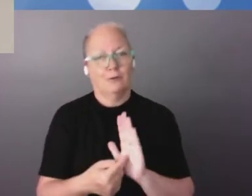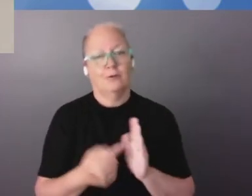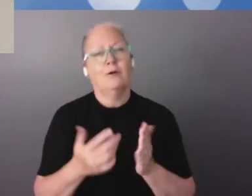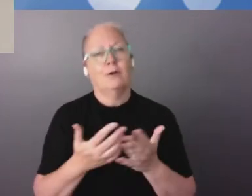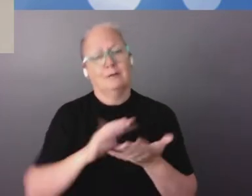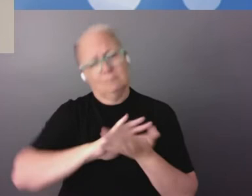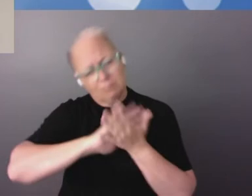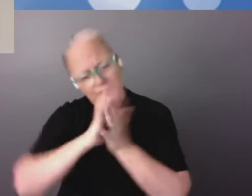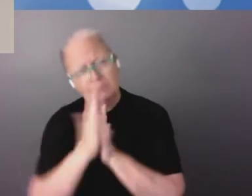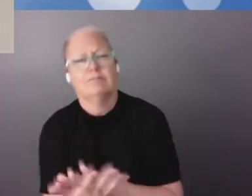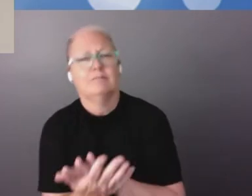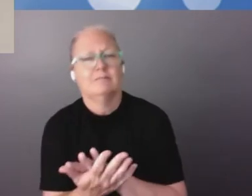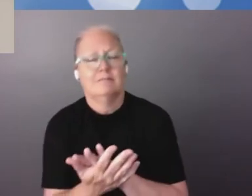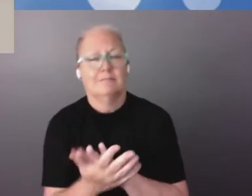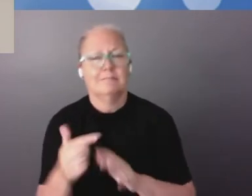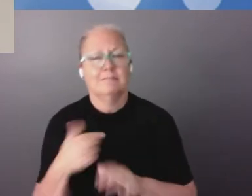ثمار هذه